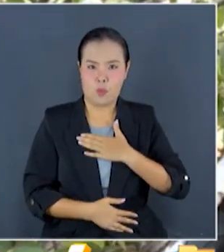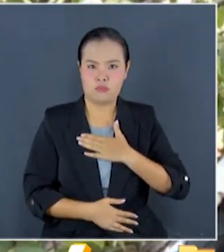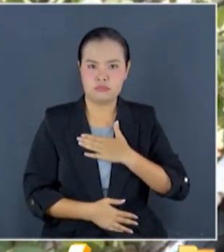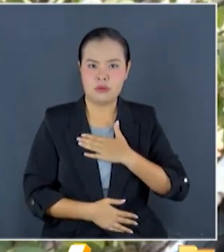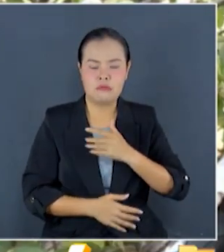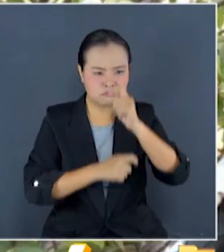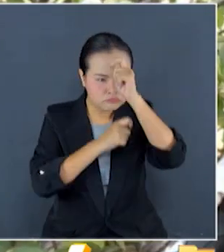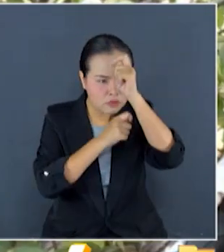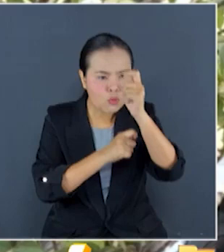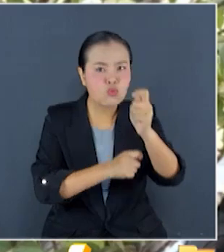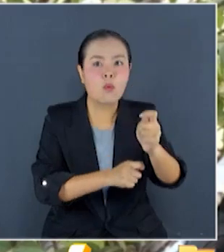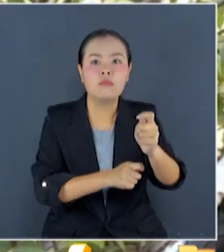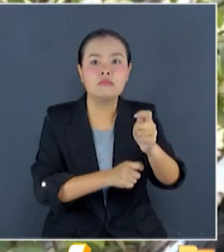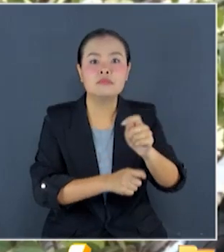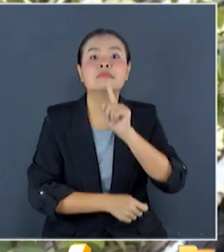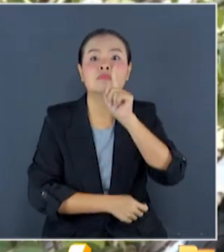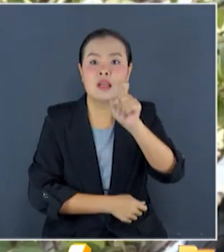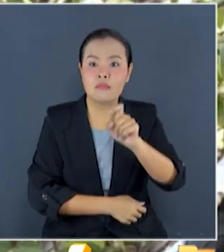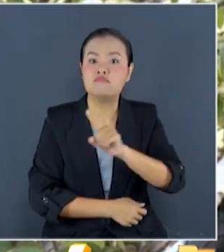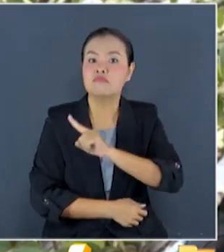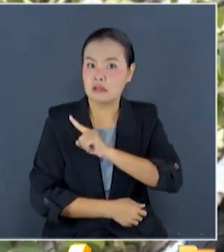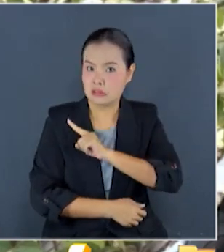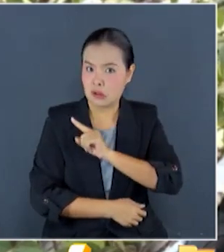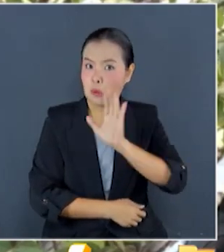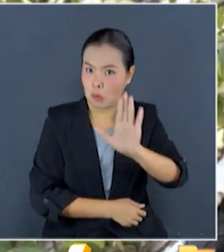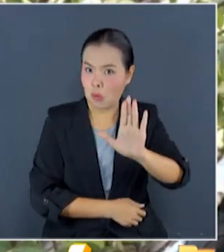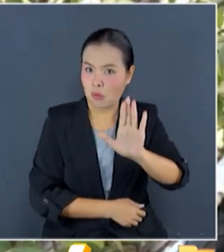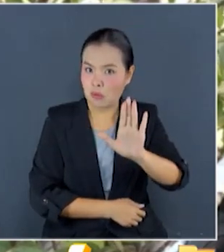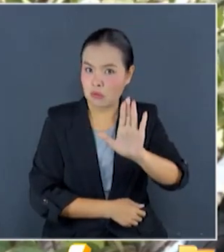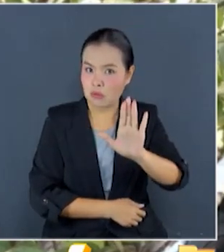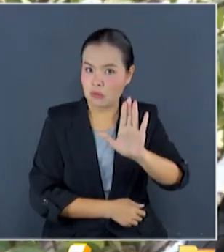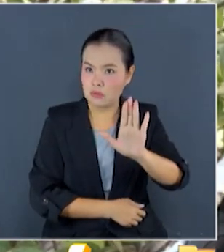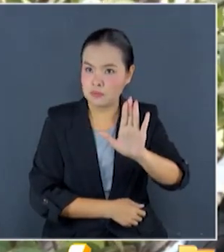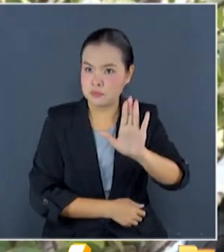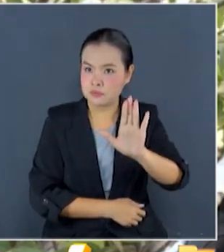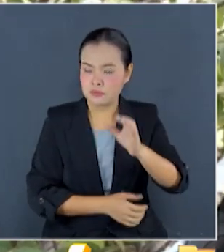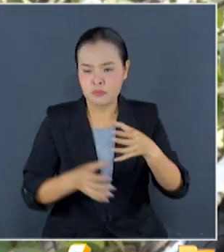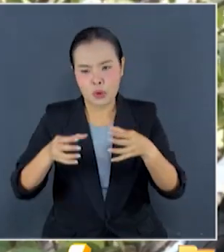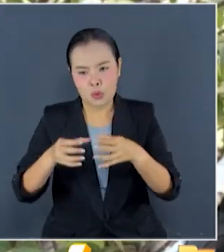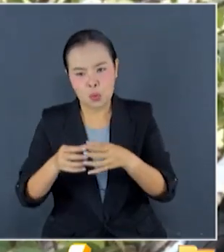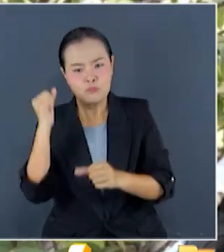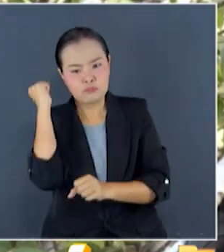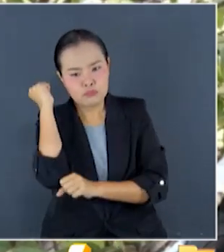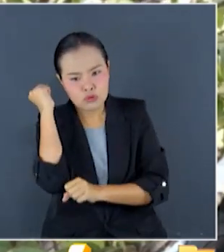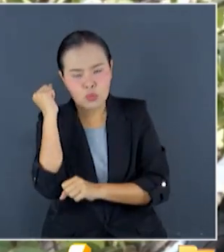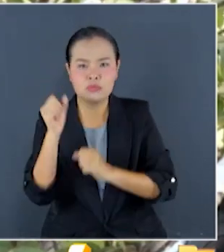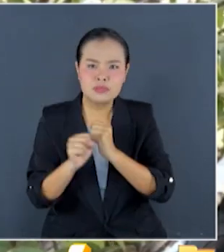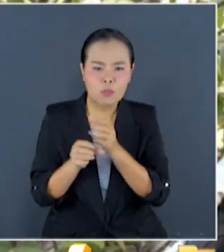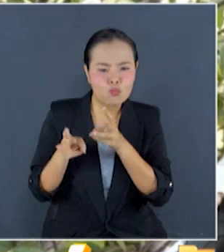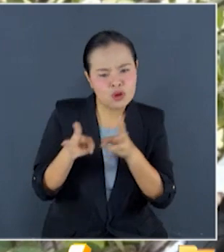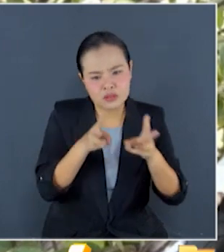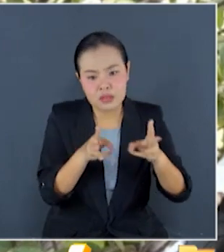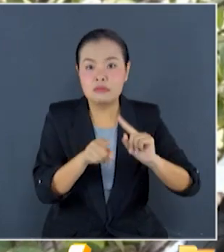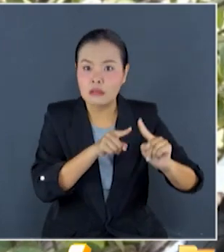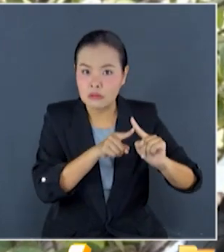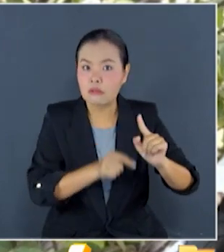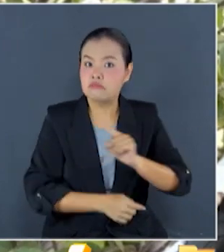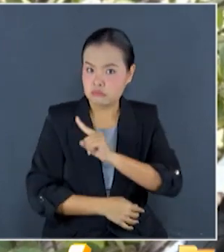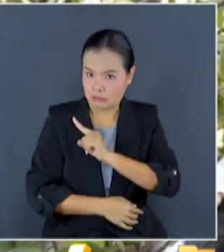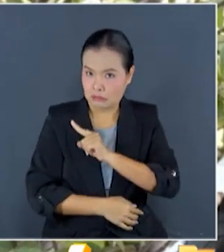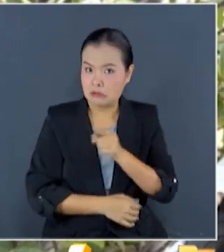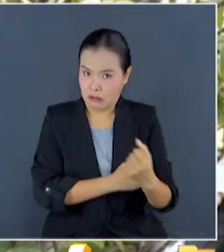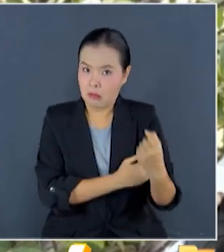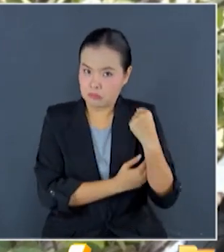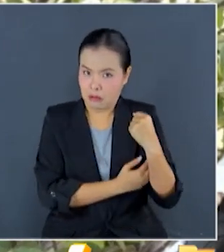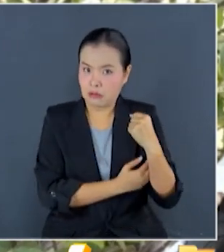พนะแต่ถามเลยมันใช่หน้าที่ของปปช.หรือที่จะมาบอกว่าให้แจกกลุ่มเปราะบางให้แจกทำอย่างนั้นอย่างนี้นะฮะเรื่องนี้ครับ